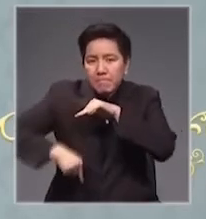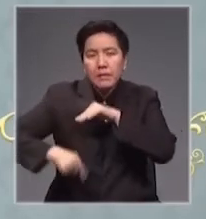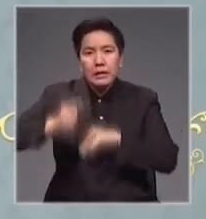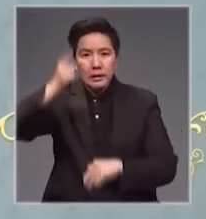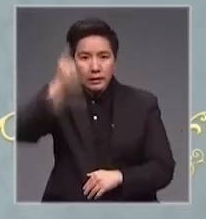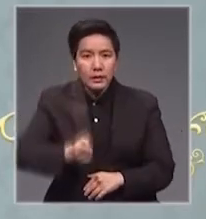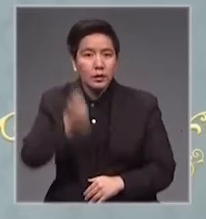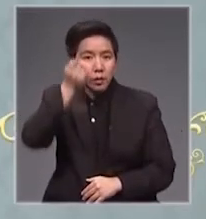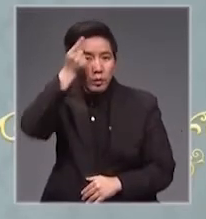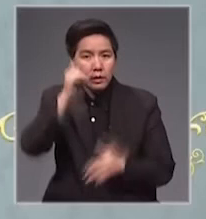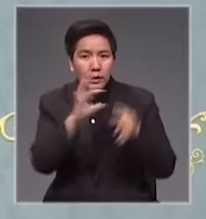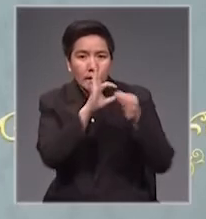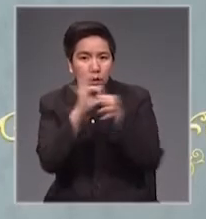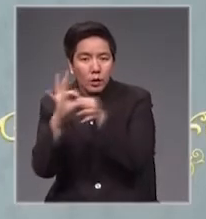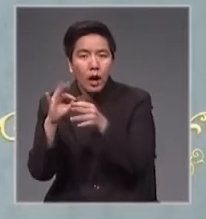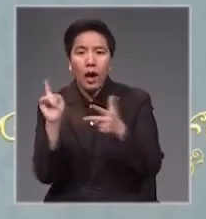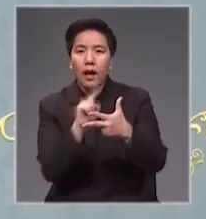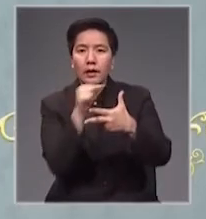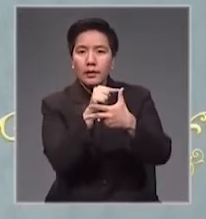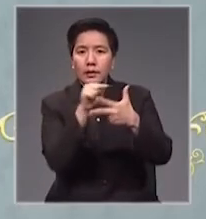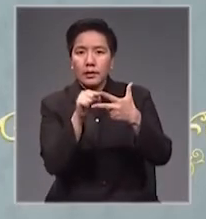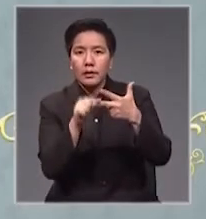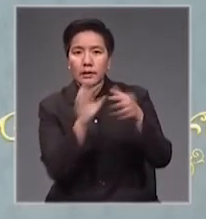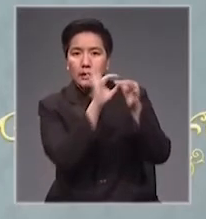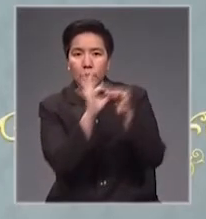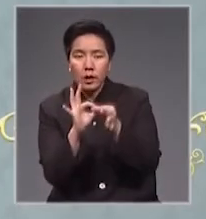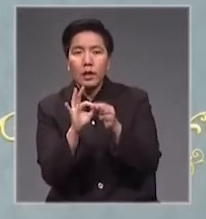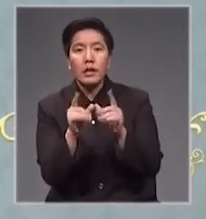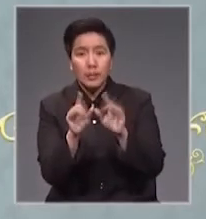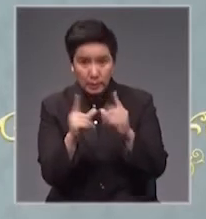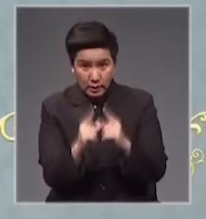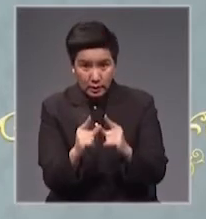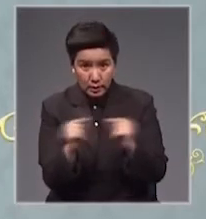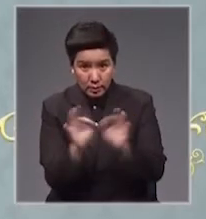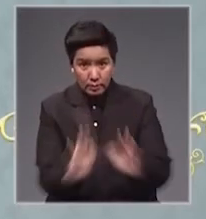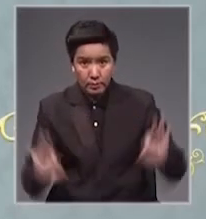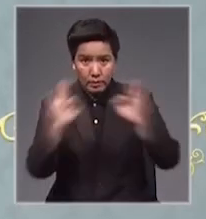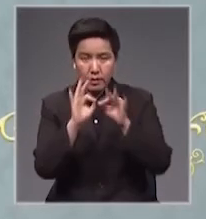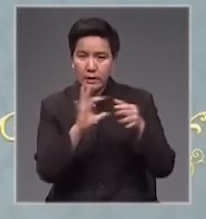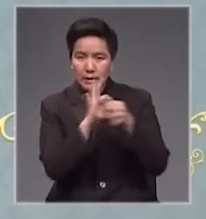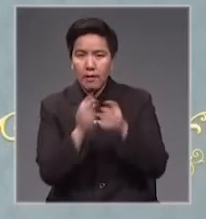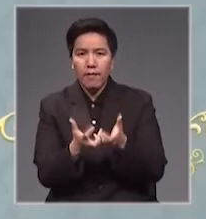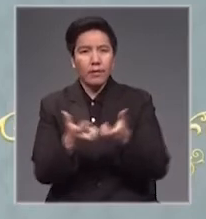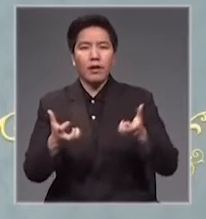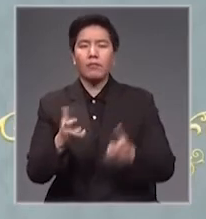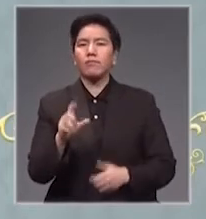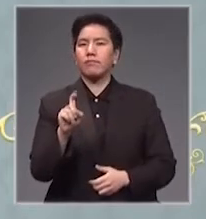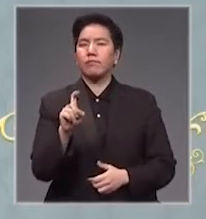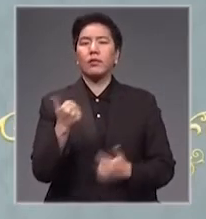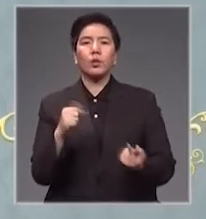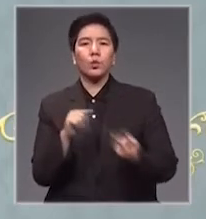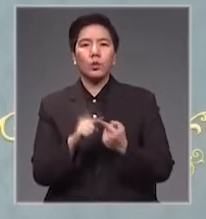องนี้เกี่ยวข้องกันอย่างไรซึ่งโดยสาระความเป็นจริงแล้วมีความเกี่ยวข้องกันอย่างแยกออกไม่ได้สิ่งสำคัญก็คือ